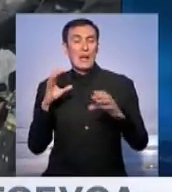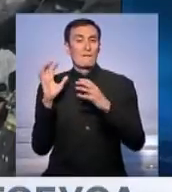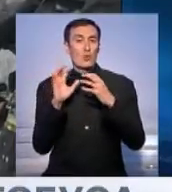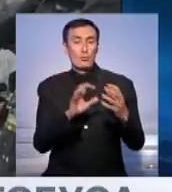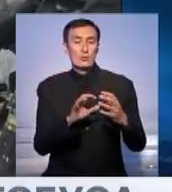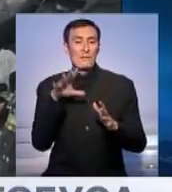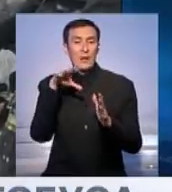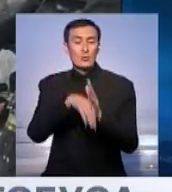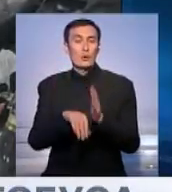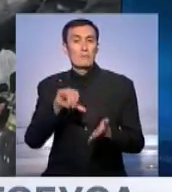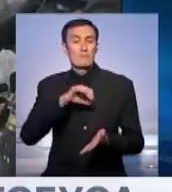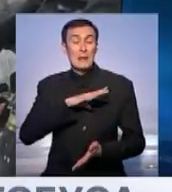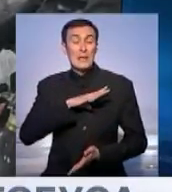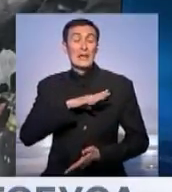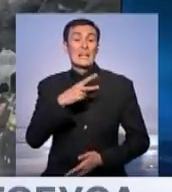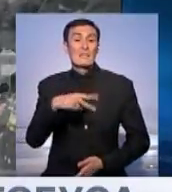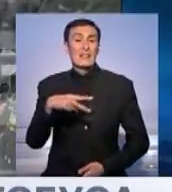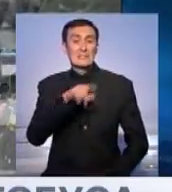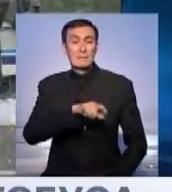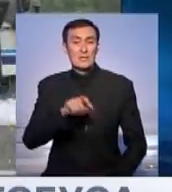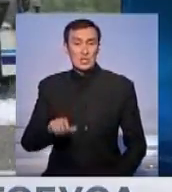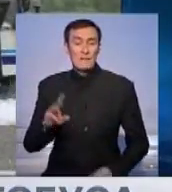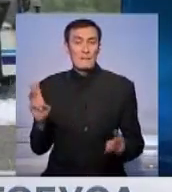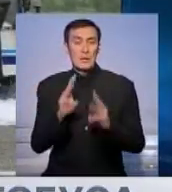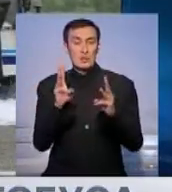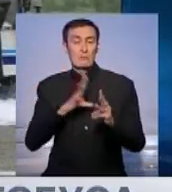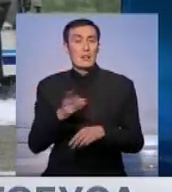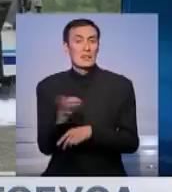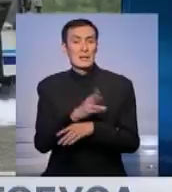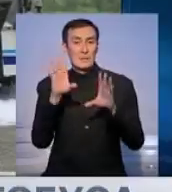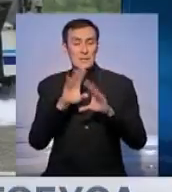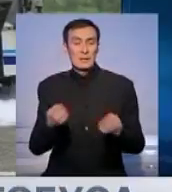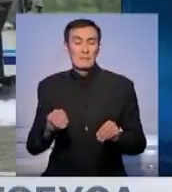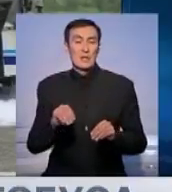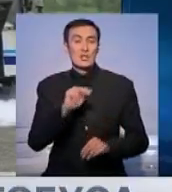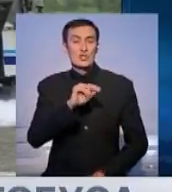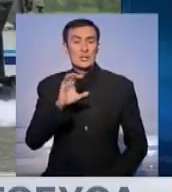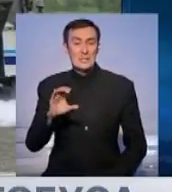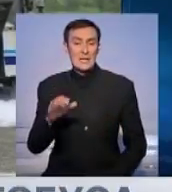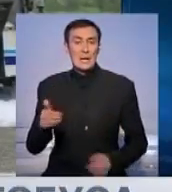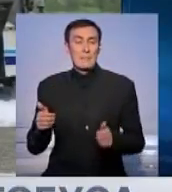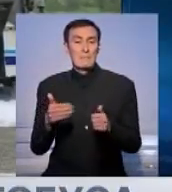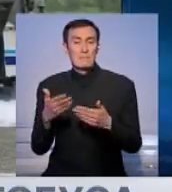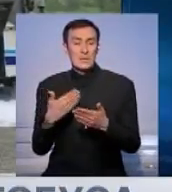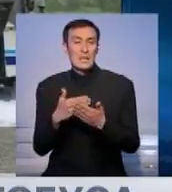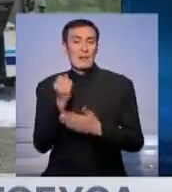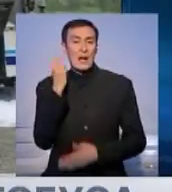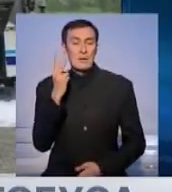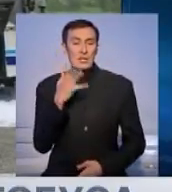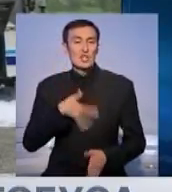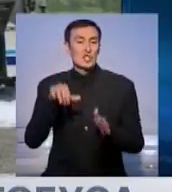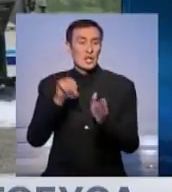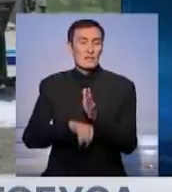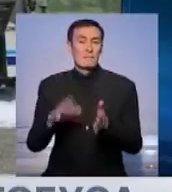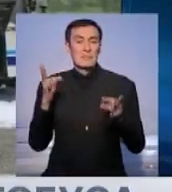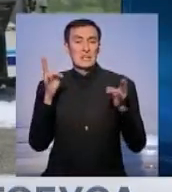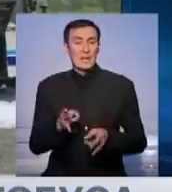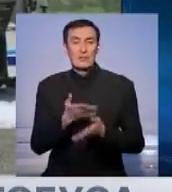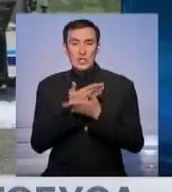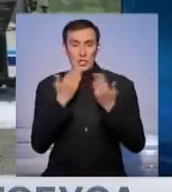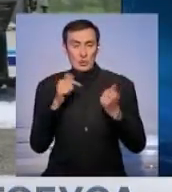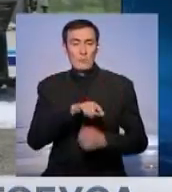транспорта, в котором находились 20 пассажиров. Пожар был ликвидирован сотрудниками ЧС ближе к обеду. Жертв и пострадавших